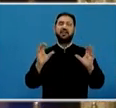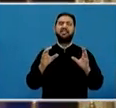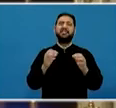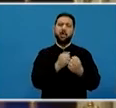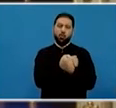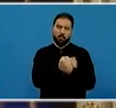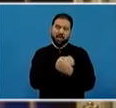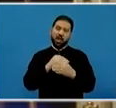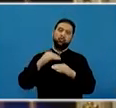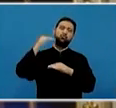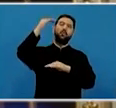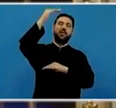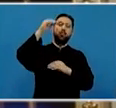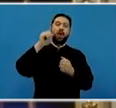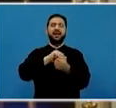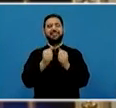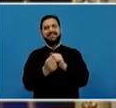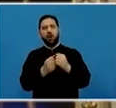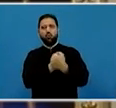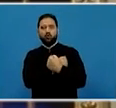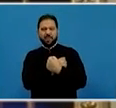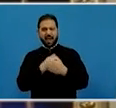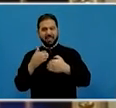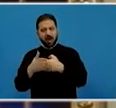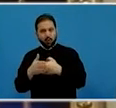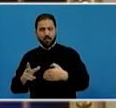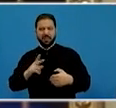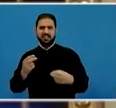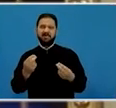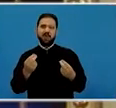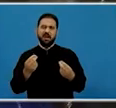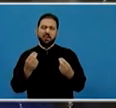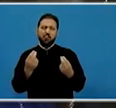sau iubirea de aproape este mai evidentă atunci când ajuți un străin?